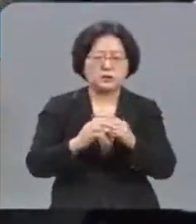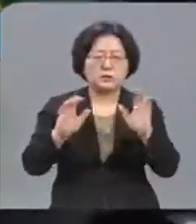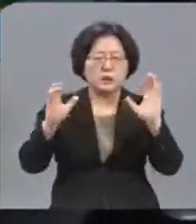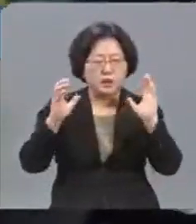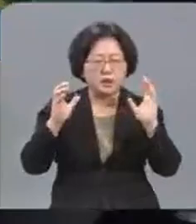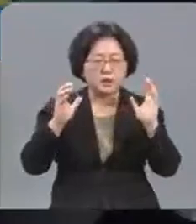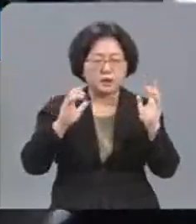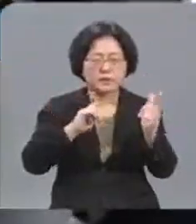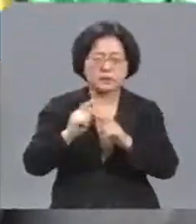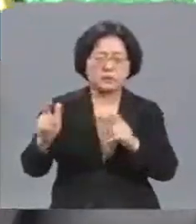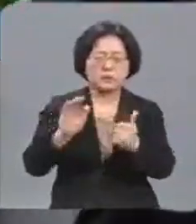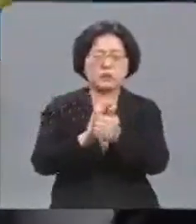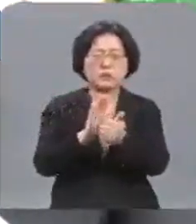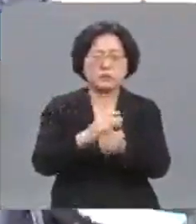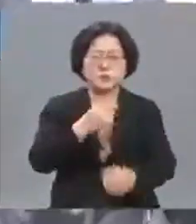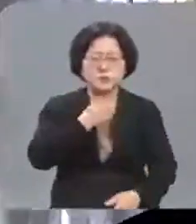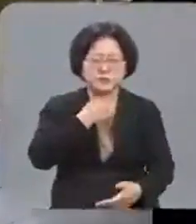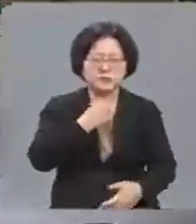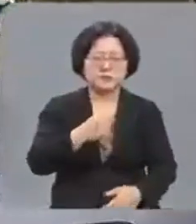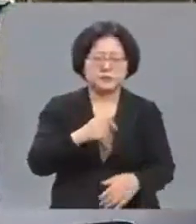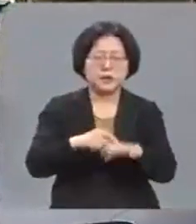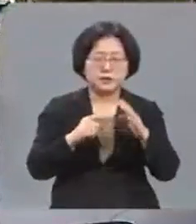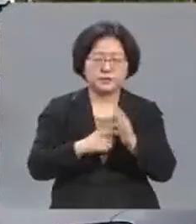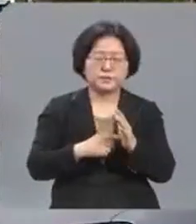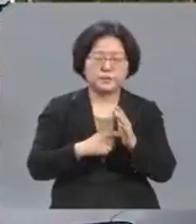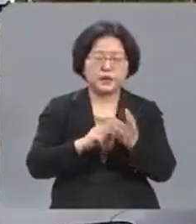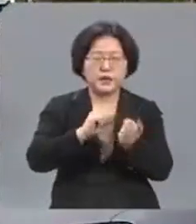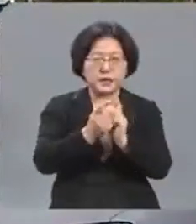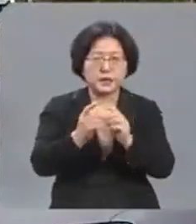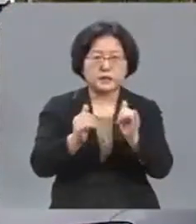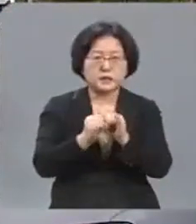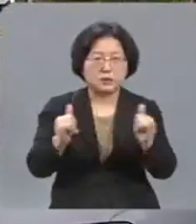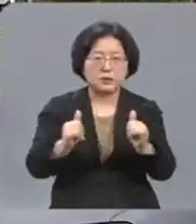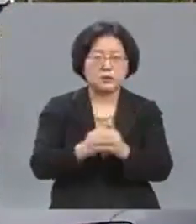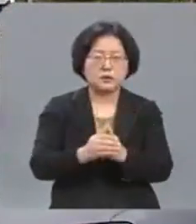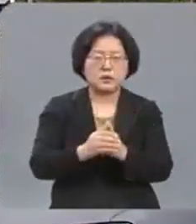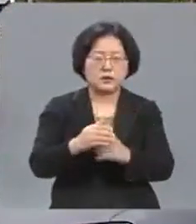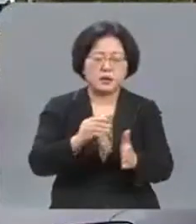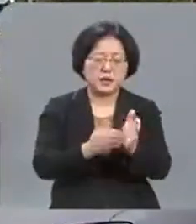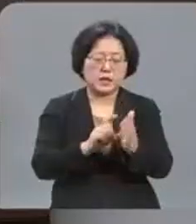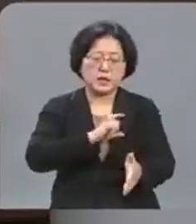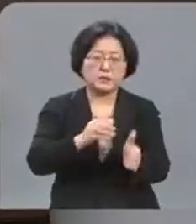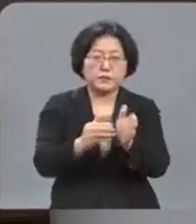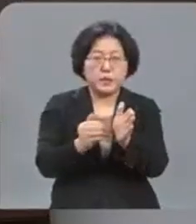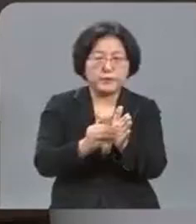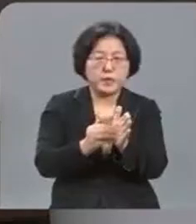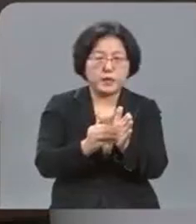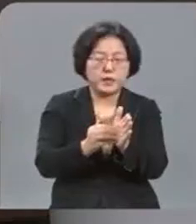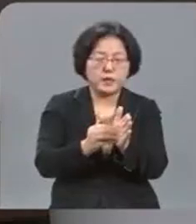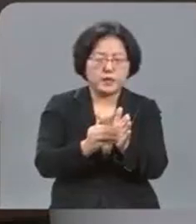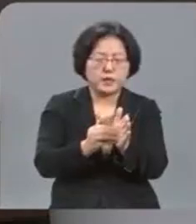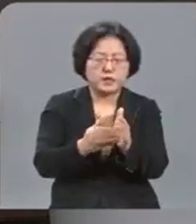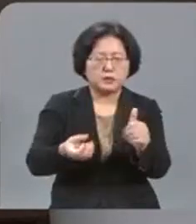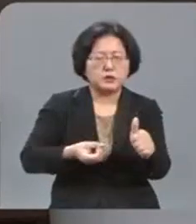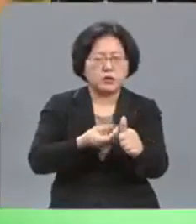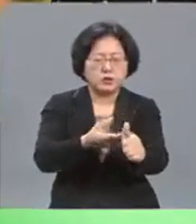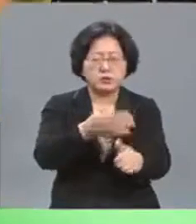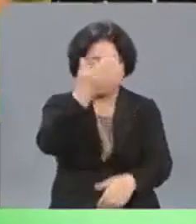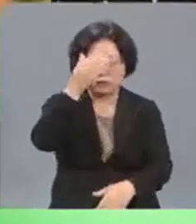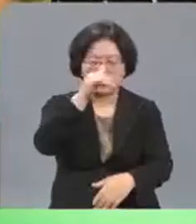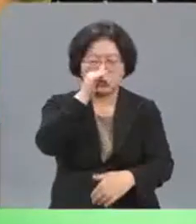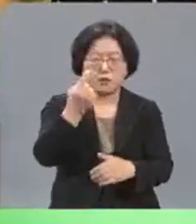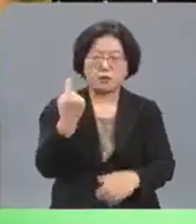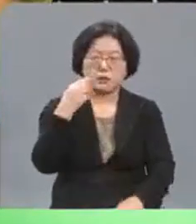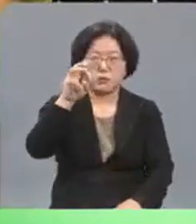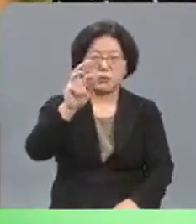환경에 자란 애들을 돕고 싶어서. 대리인을 통해 전해진 익명의 기부 소식도 훈훈함을 더했습니다.